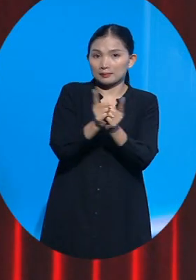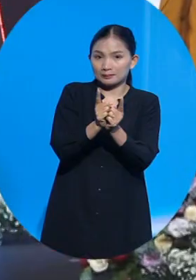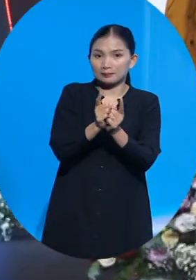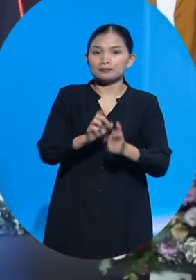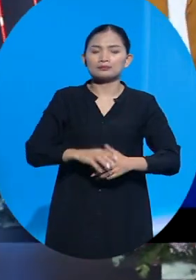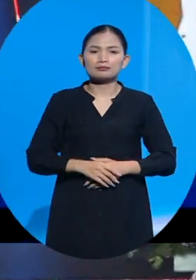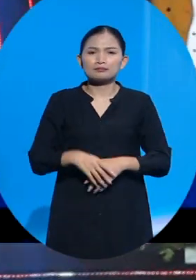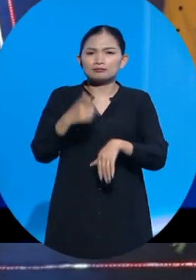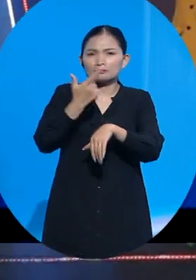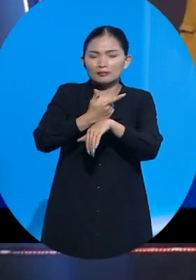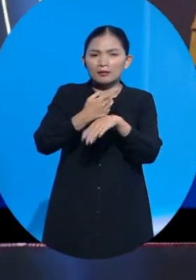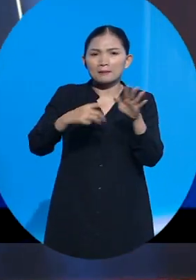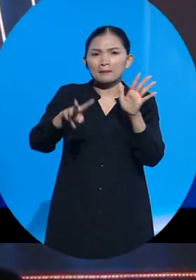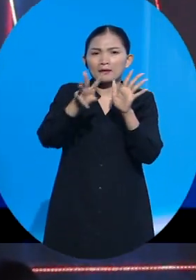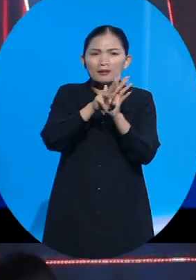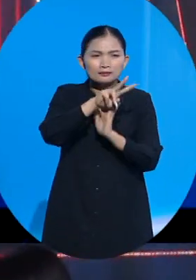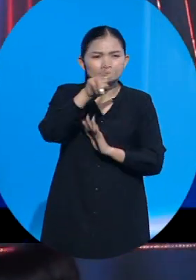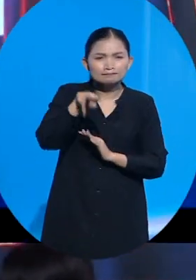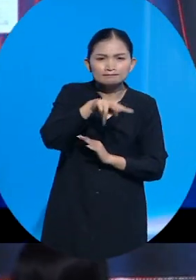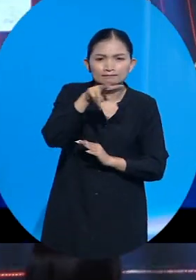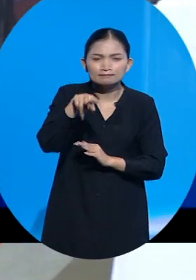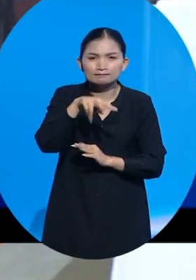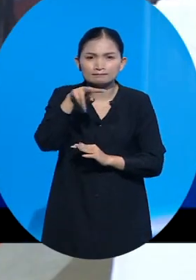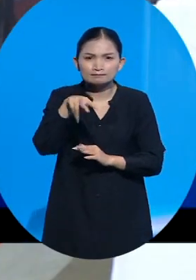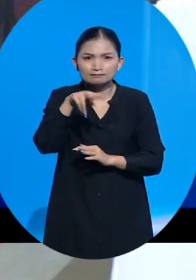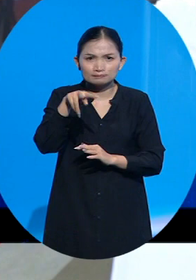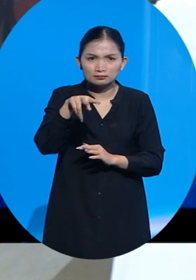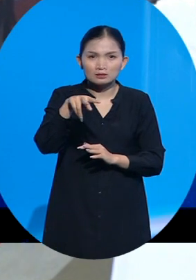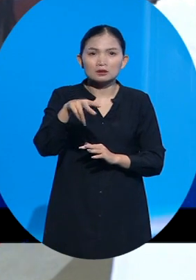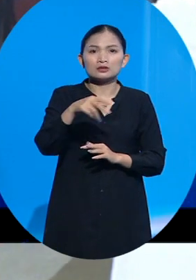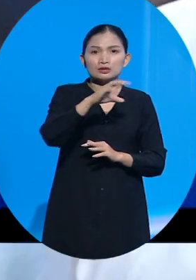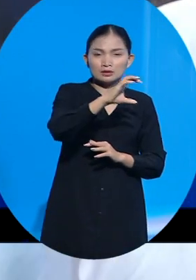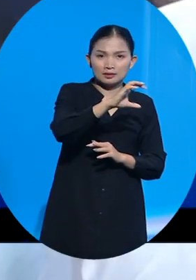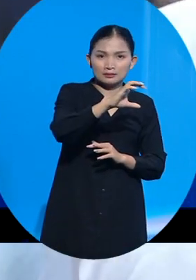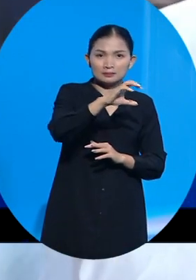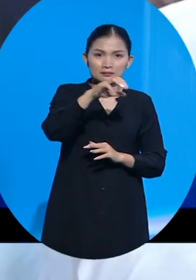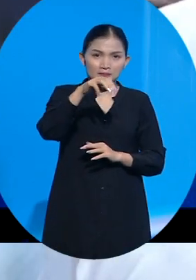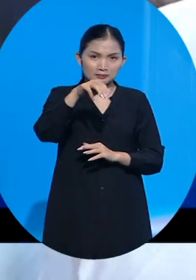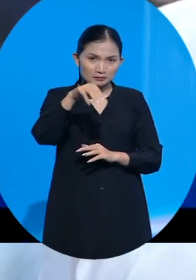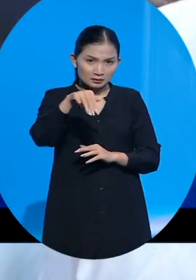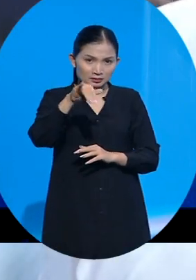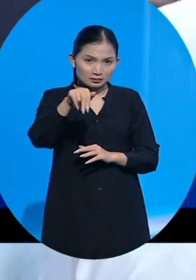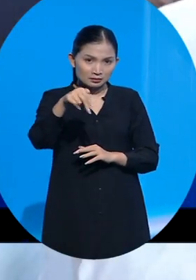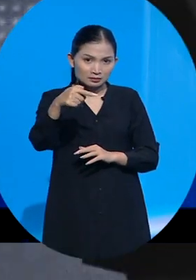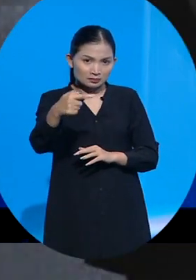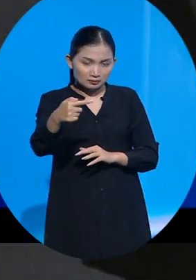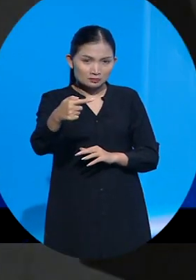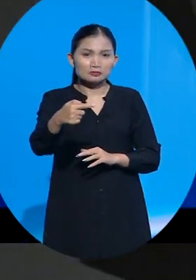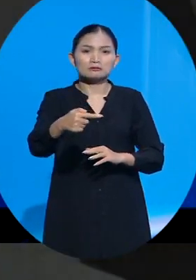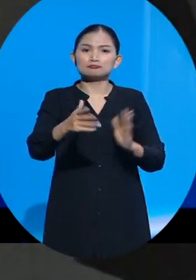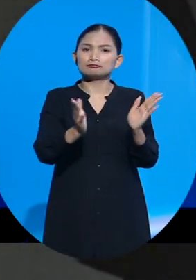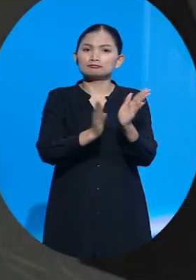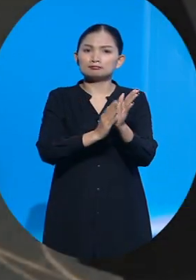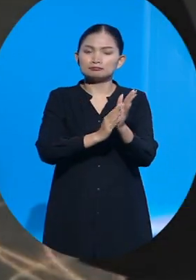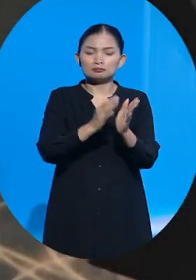qua 3 tháng tìm kiếm được vào danh sách đề cử, Glenn Charming, một thành viên của Glenn Global, đã tổ chức tôn vinh top 100 nữ lãnh đạo Việt Nam tỏa sáng